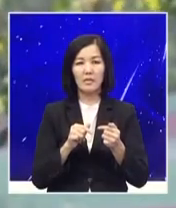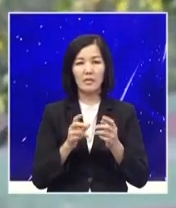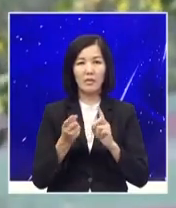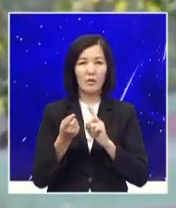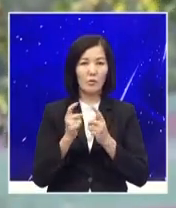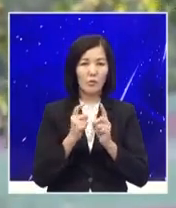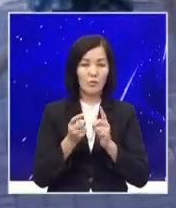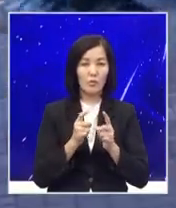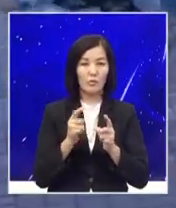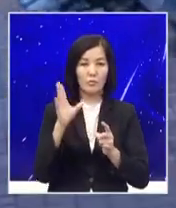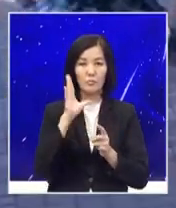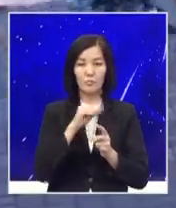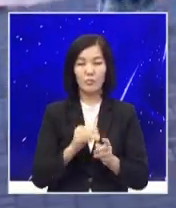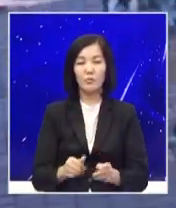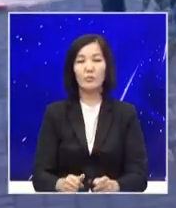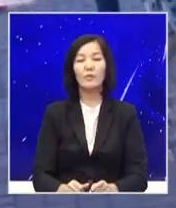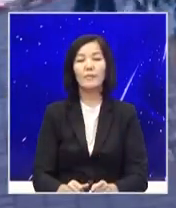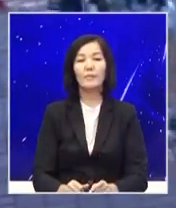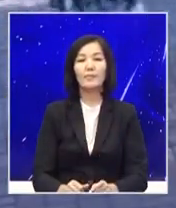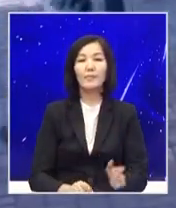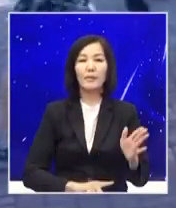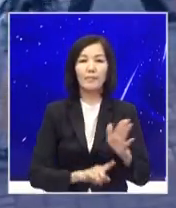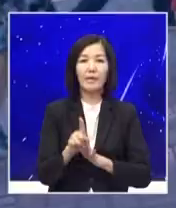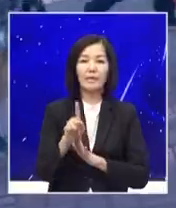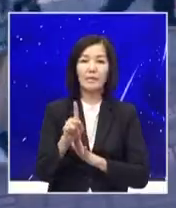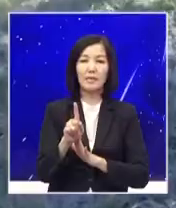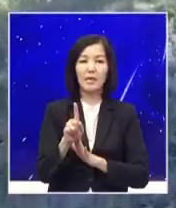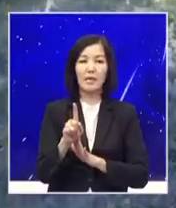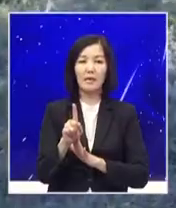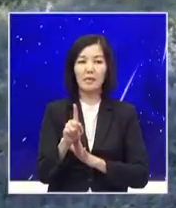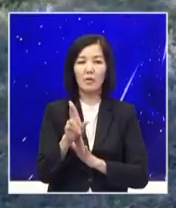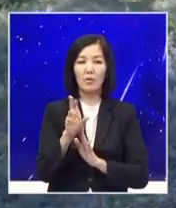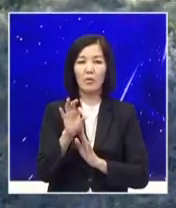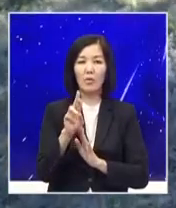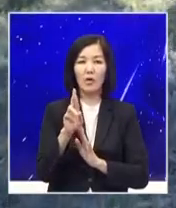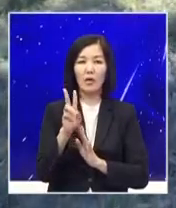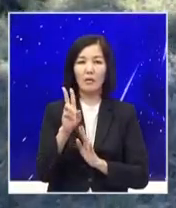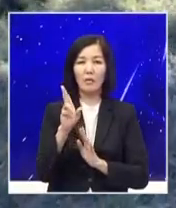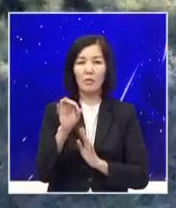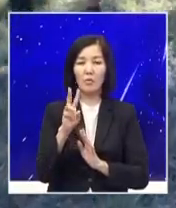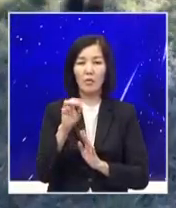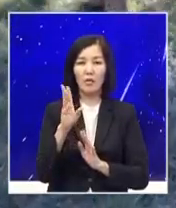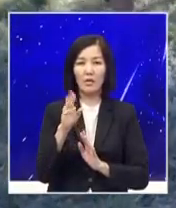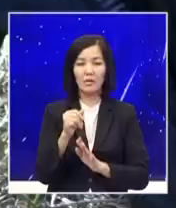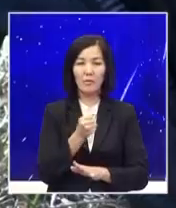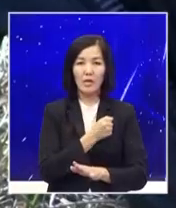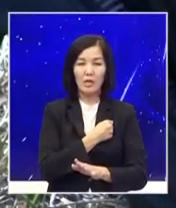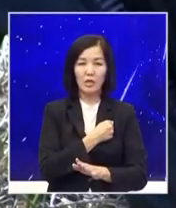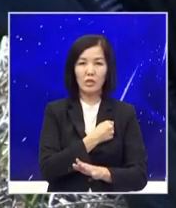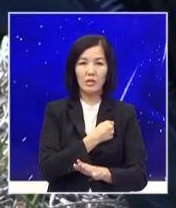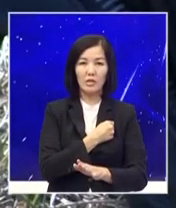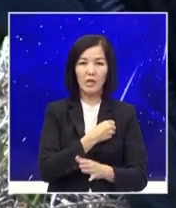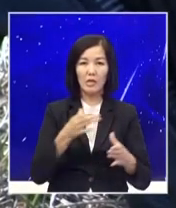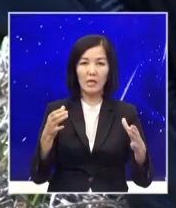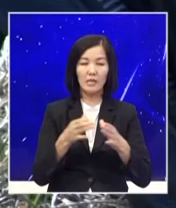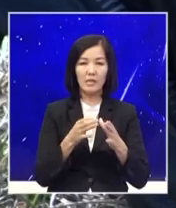Күріспен алам ба деп ойлай. Жекпе-жек сайысы бастапқыда қоян-қолтық ұрыс деп аталған. Негізінен еліміздің қарулы күштері мен ішкі әскердің төл спорты